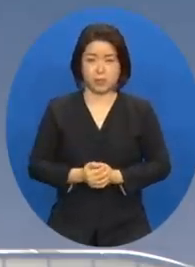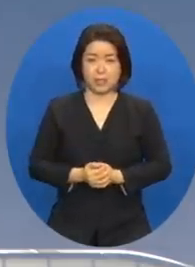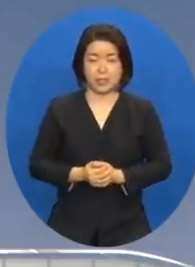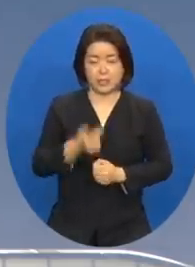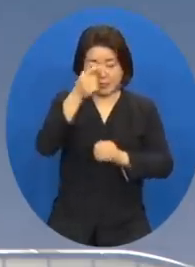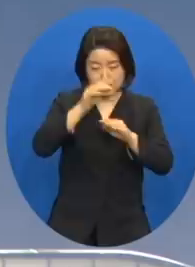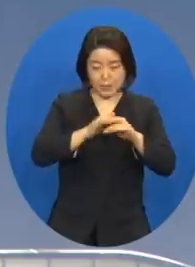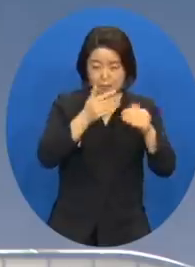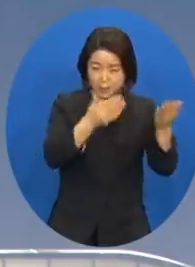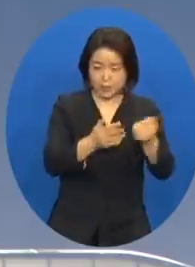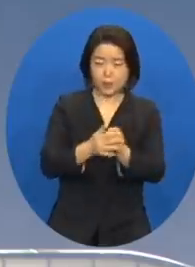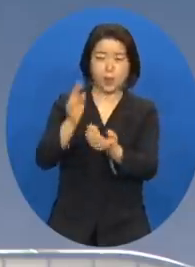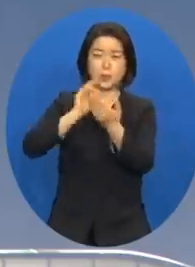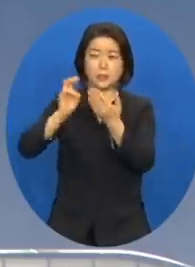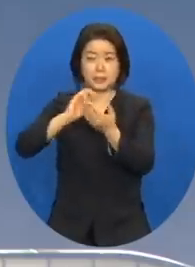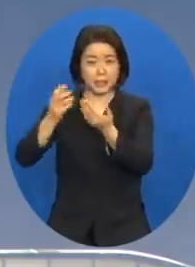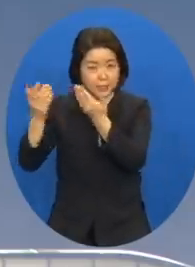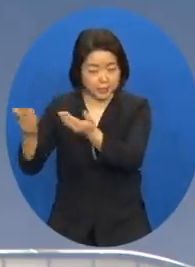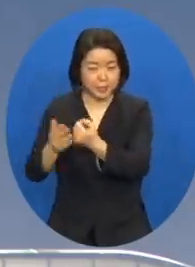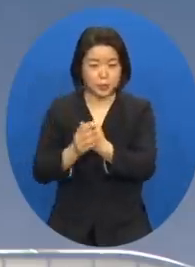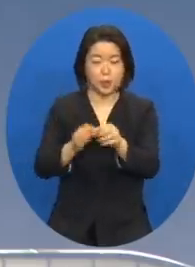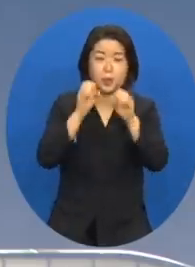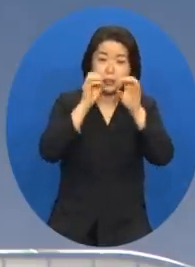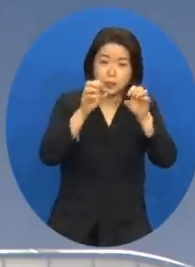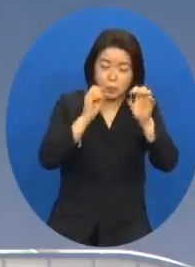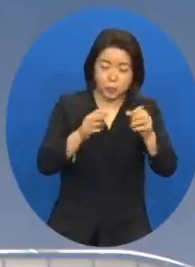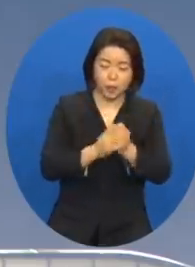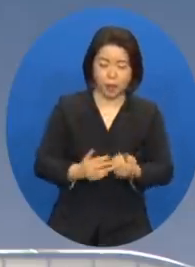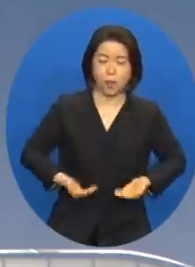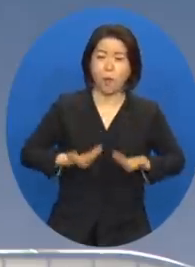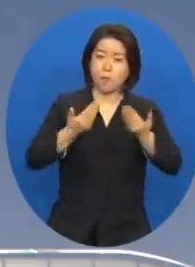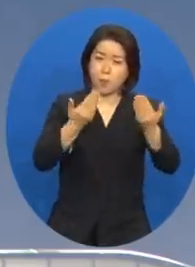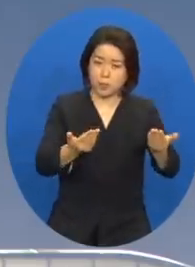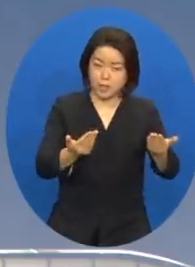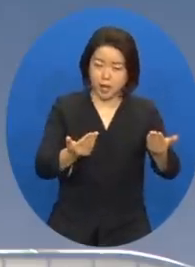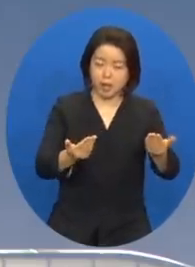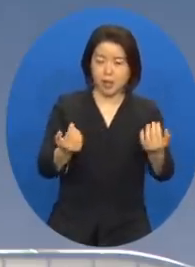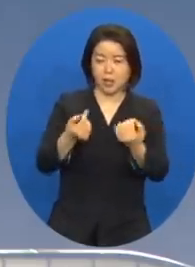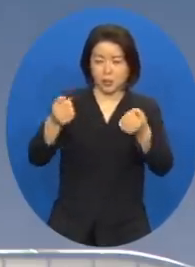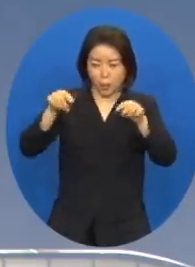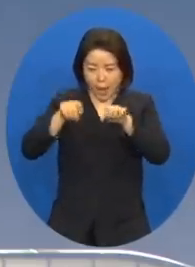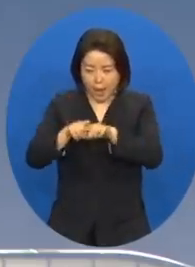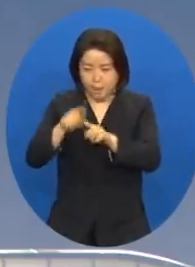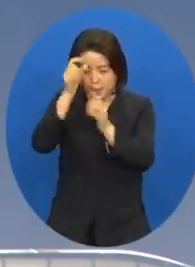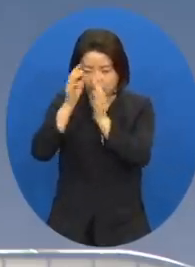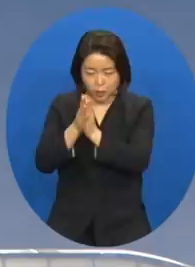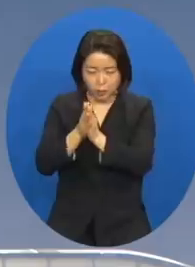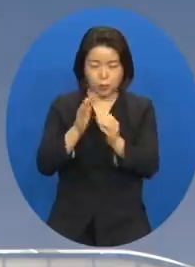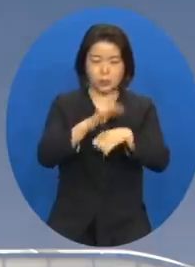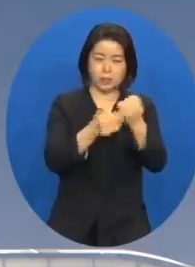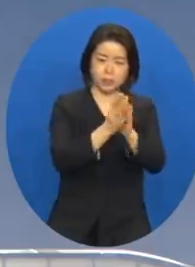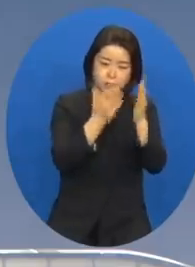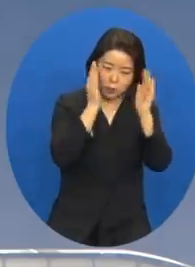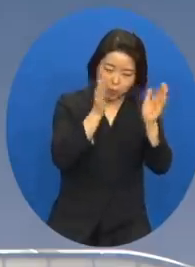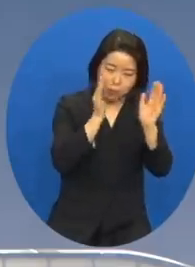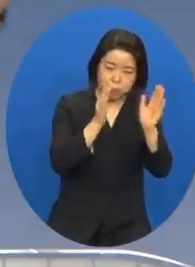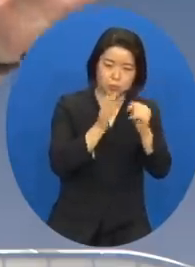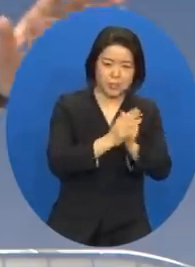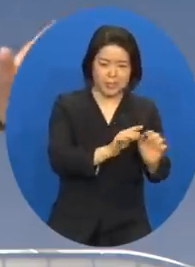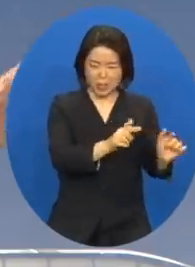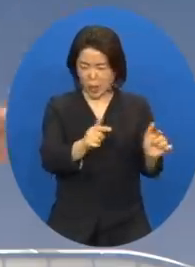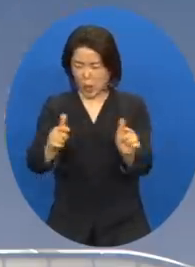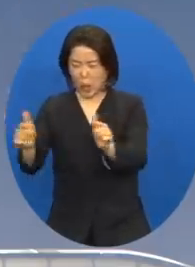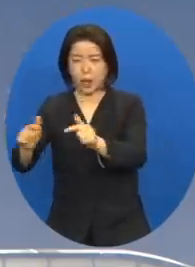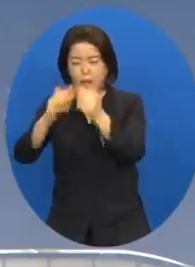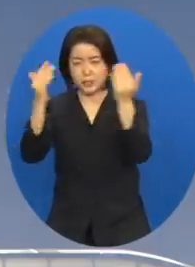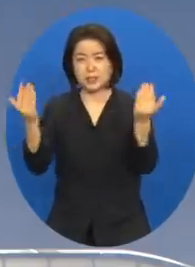그리고 찬양하고 전도하고 또 봉사하고 함께 기도하고 성경 공부하고 이 모든 것들이